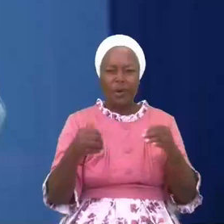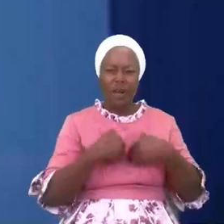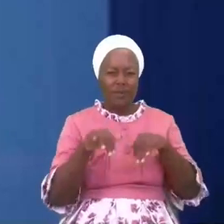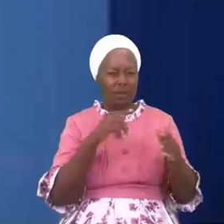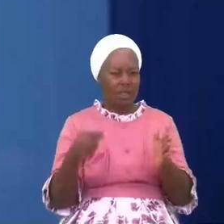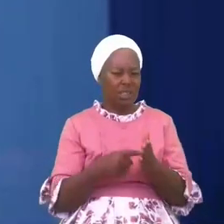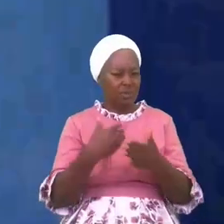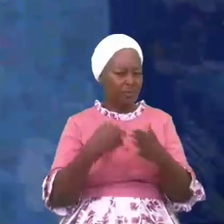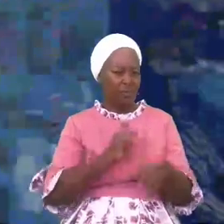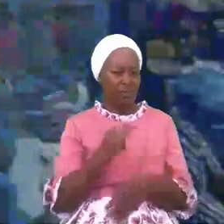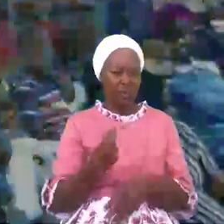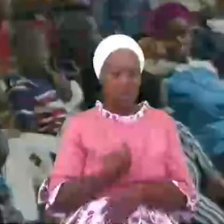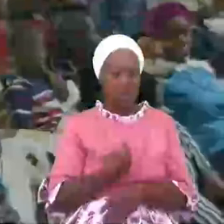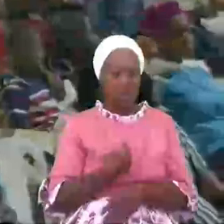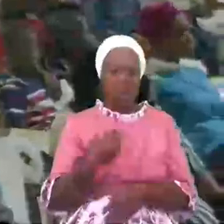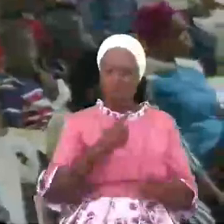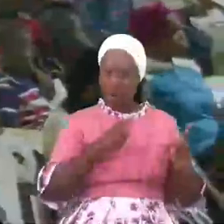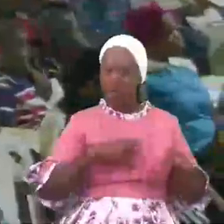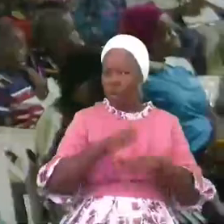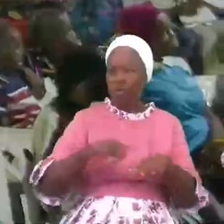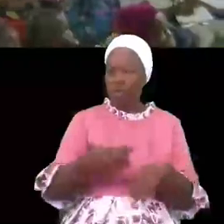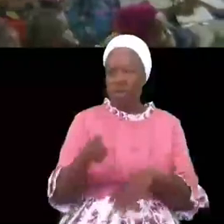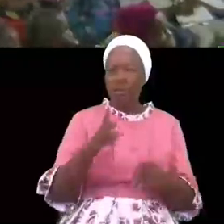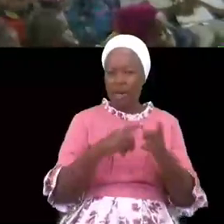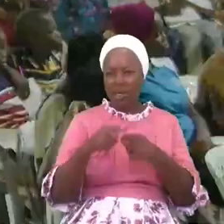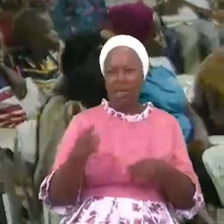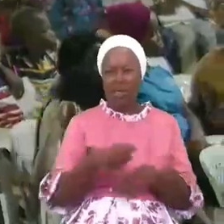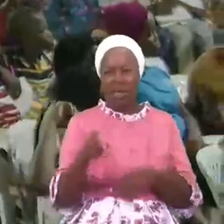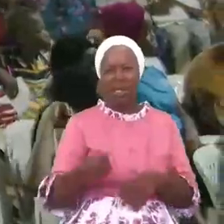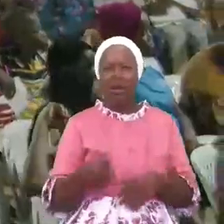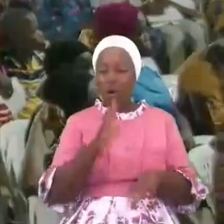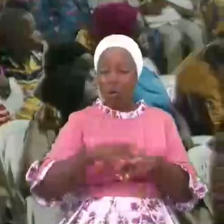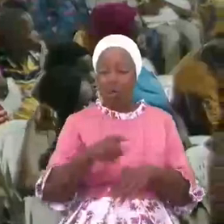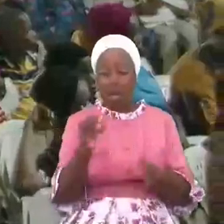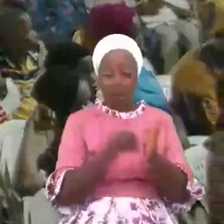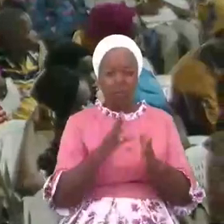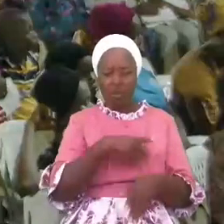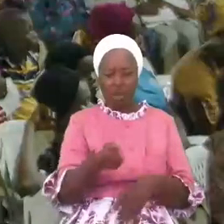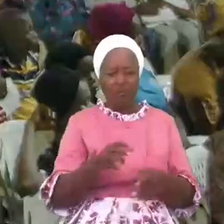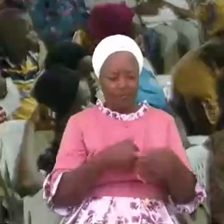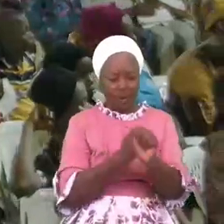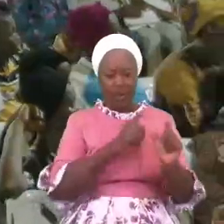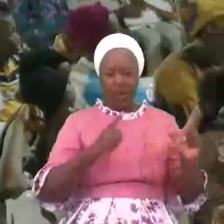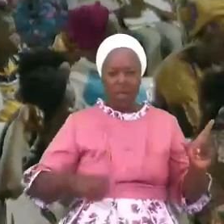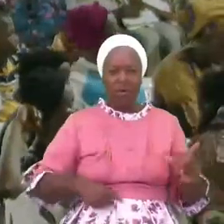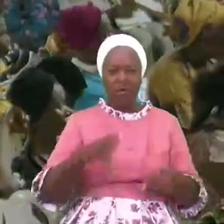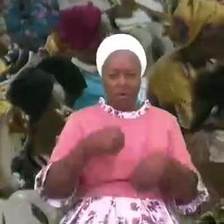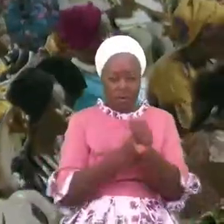Beaucoup l'ont fait avant, nous, le Seigneur les a appelés et d'eux-mêmes, ils ont suivi le